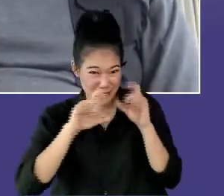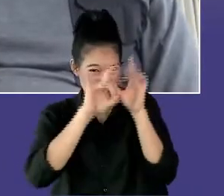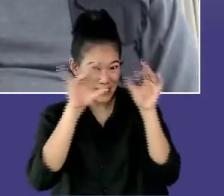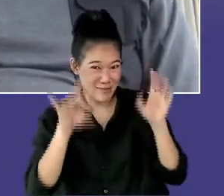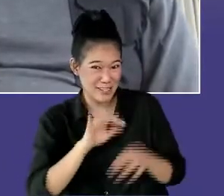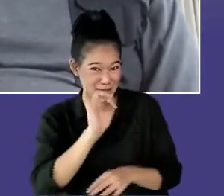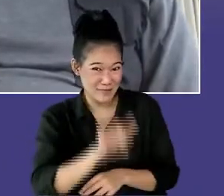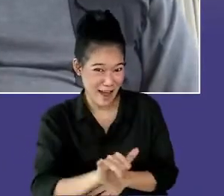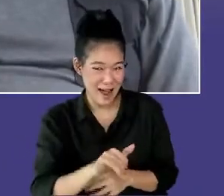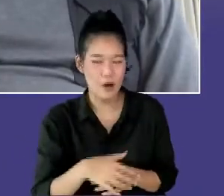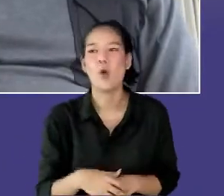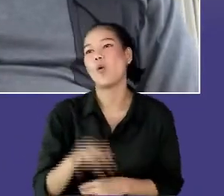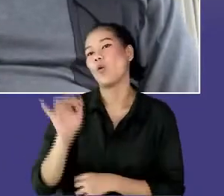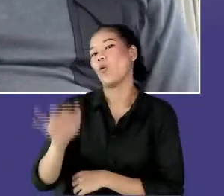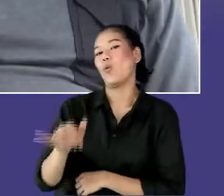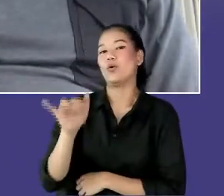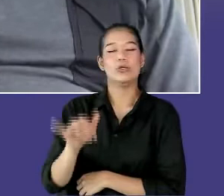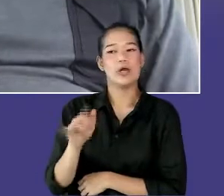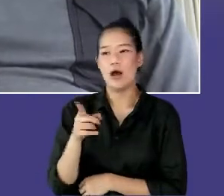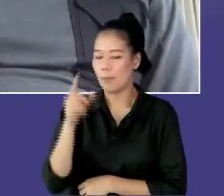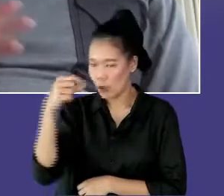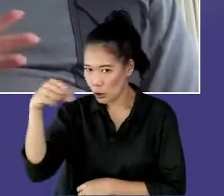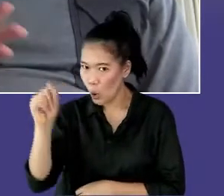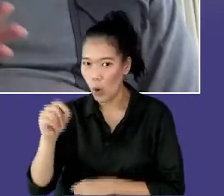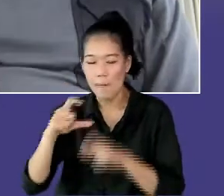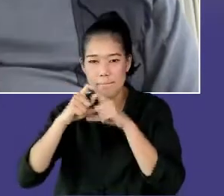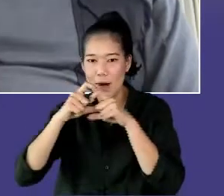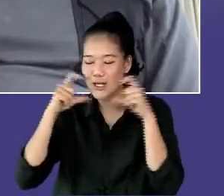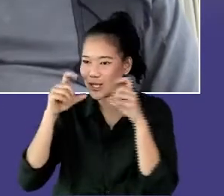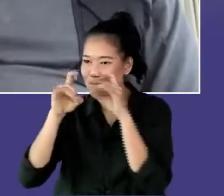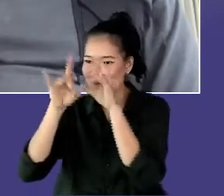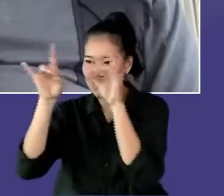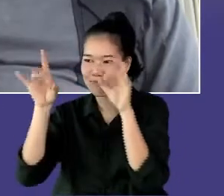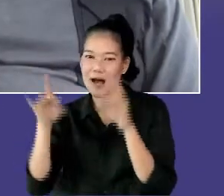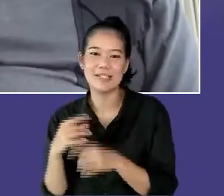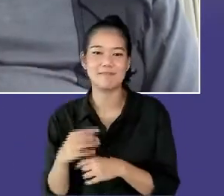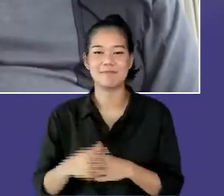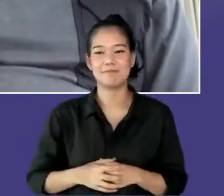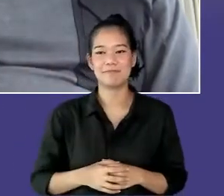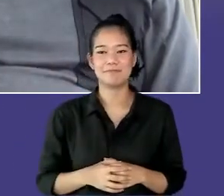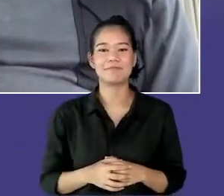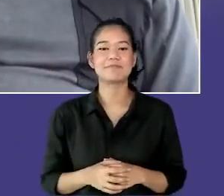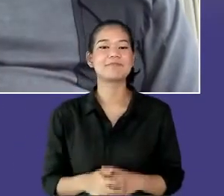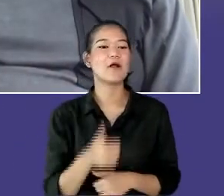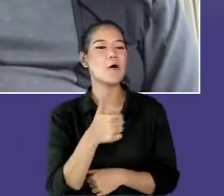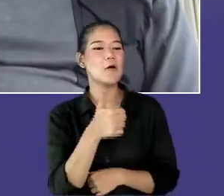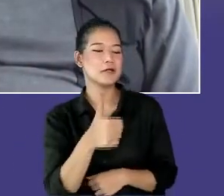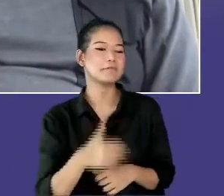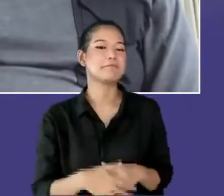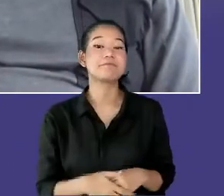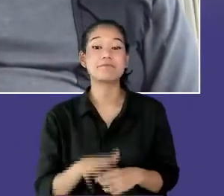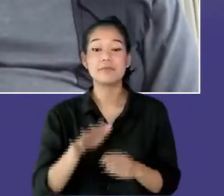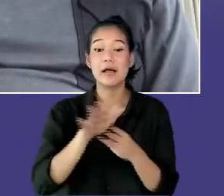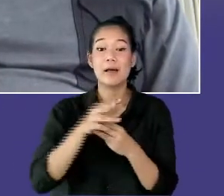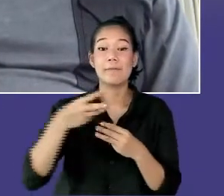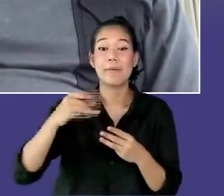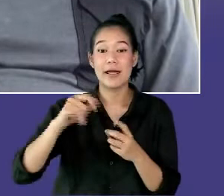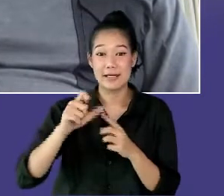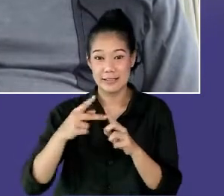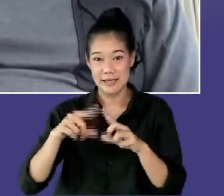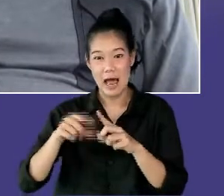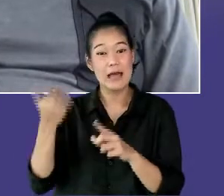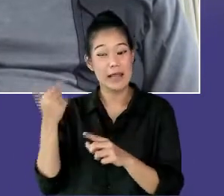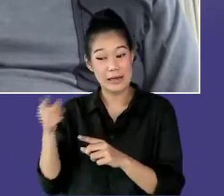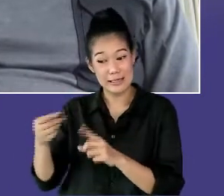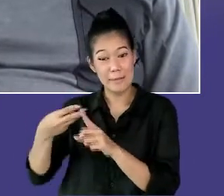ya jenisnya. Oh iya, warni, painting. Oke, Mbak Mesya, tadi Mas Baby